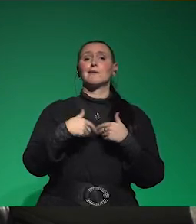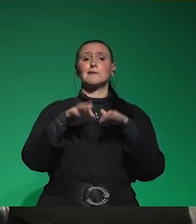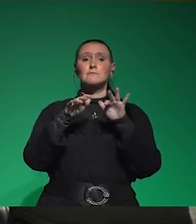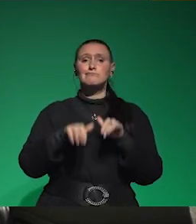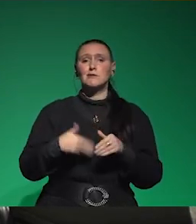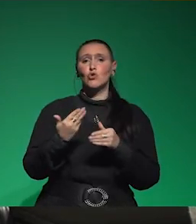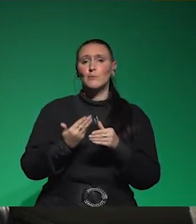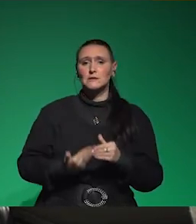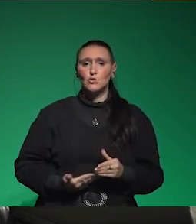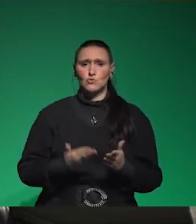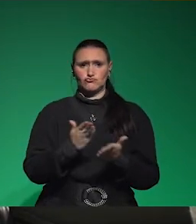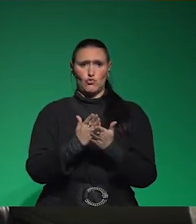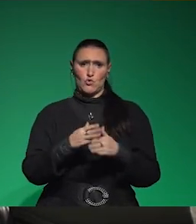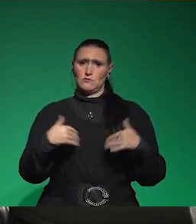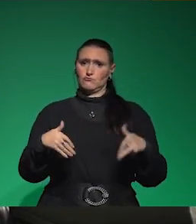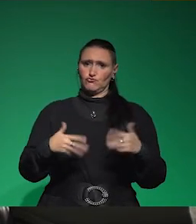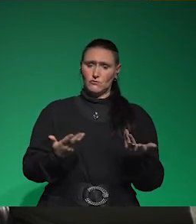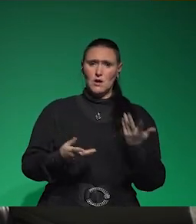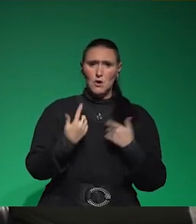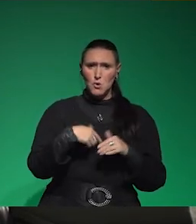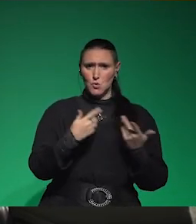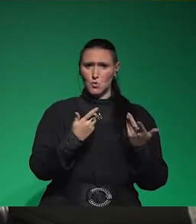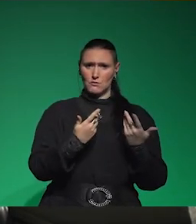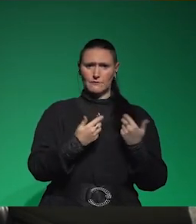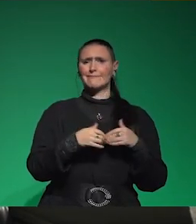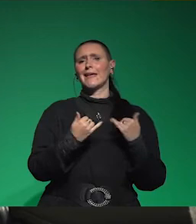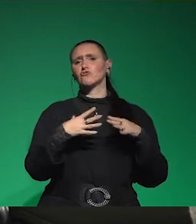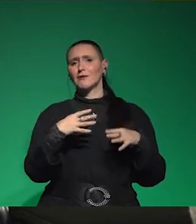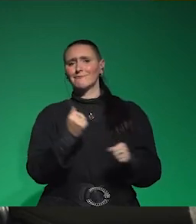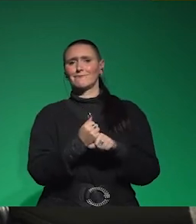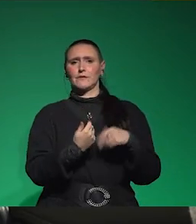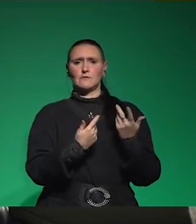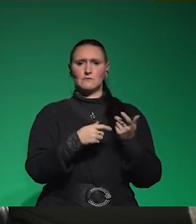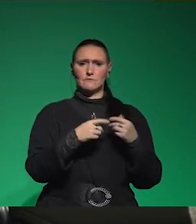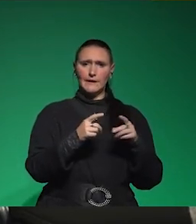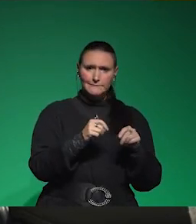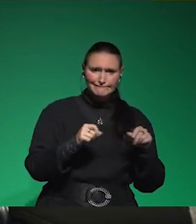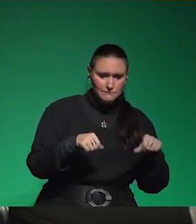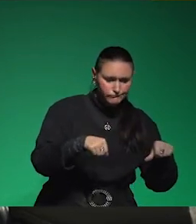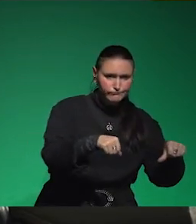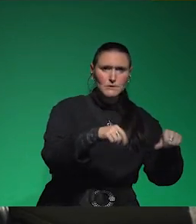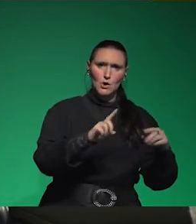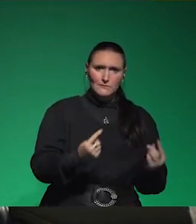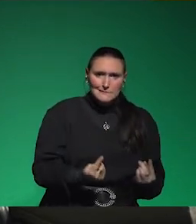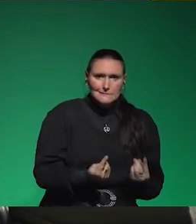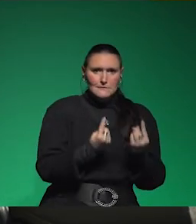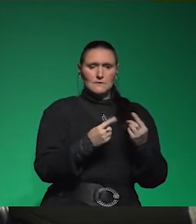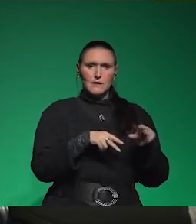Setzling gemanagt wird und wie man langfristig die Setzlinge